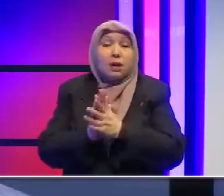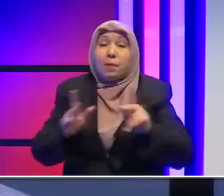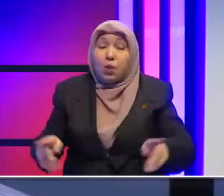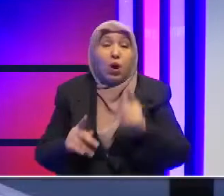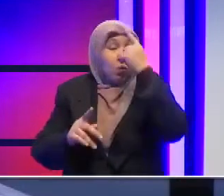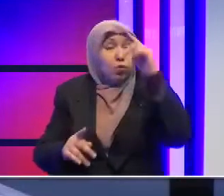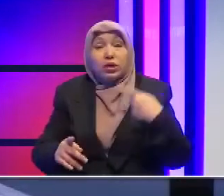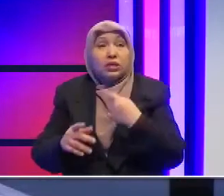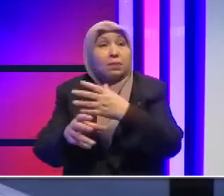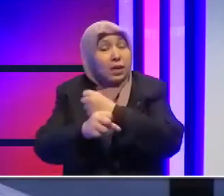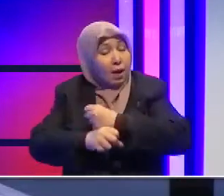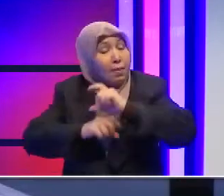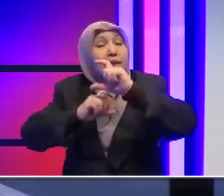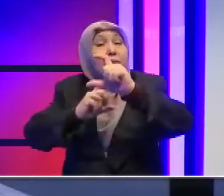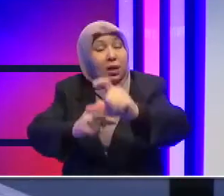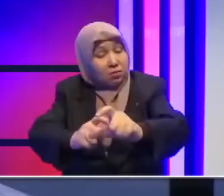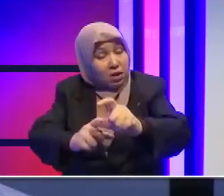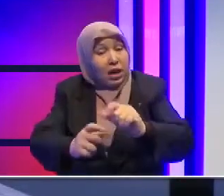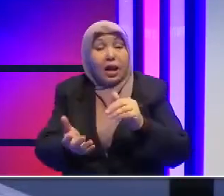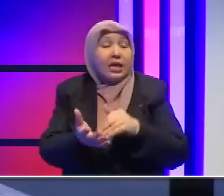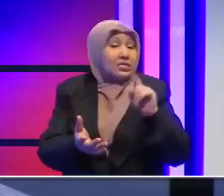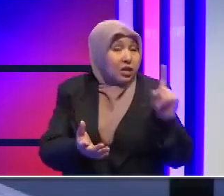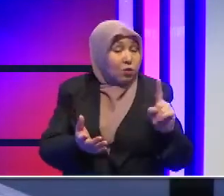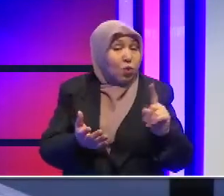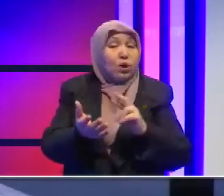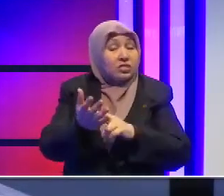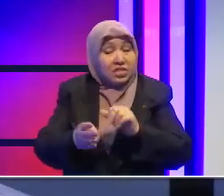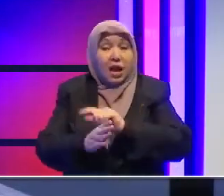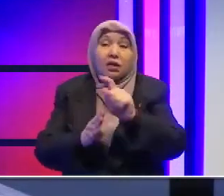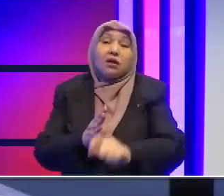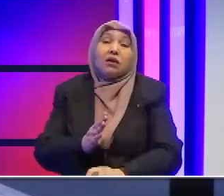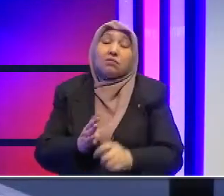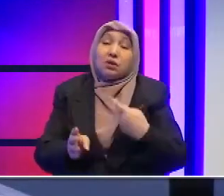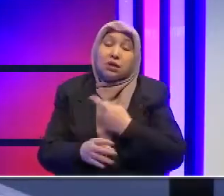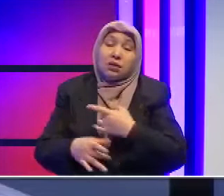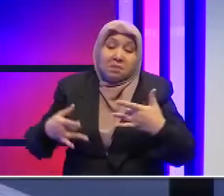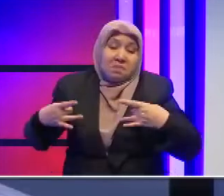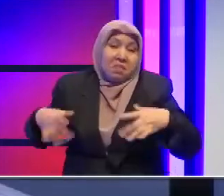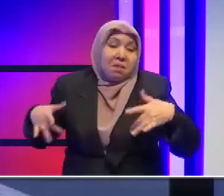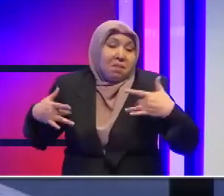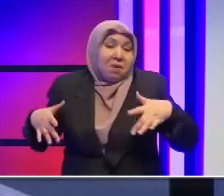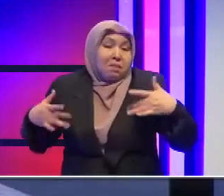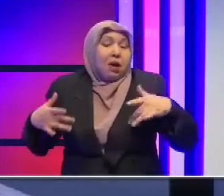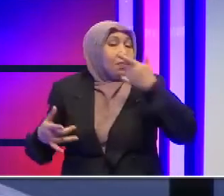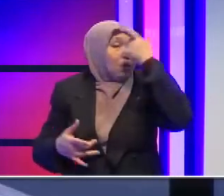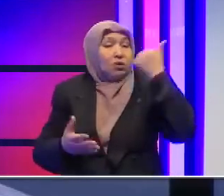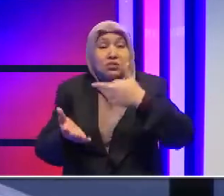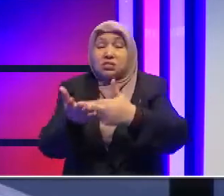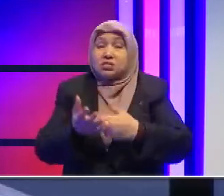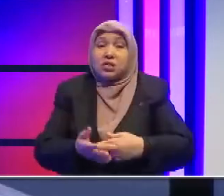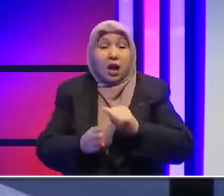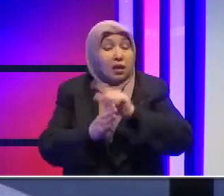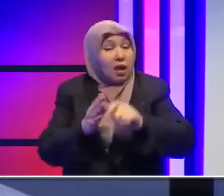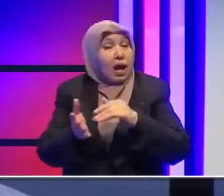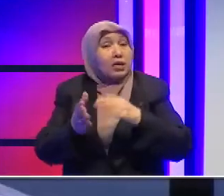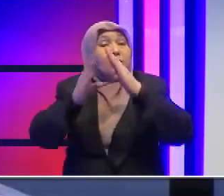untuk kita mendapat ganjaran yang satu lagi yang namanya rezeki akhirat, kita menafikannya. Sebab rezeki akhirat ini sebenarnya lebih